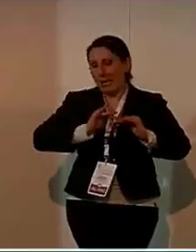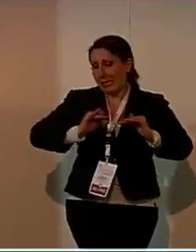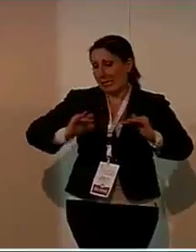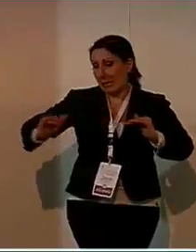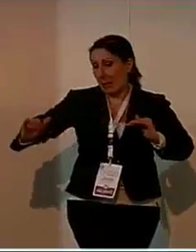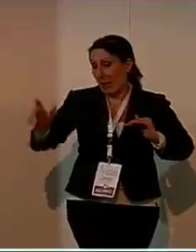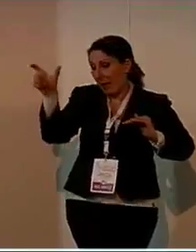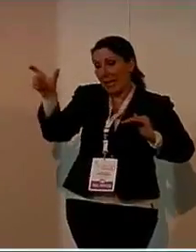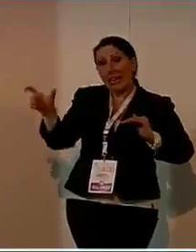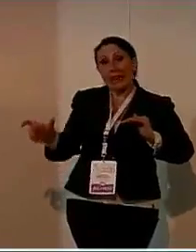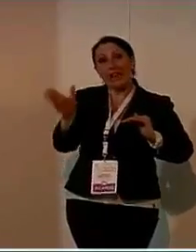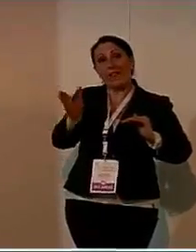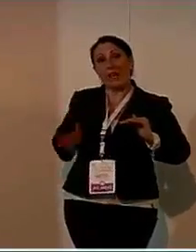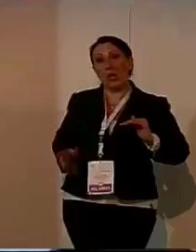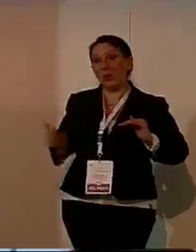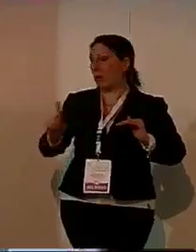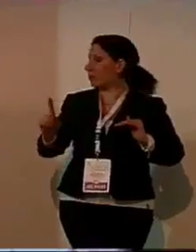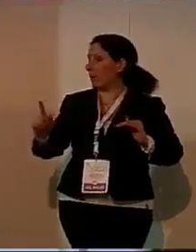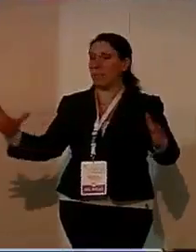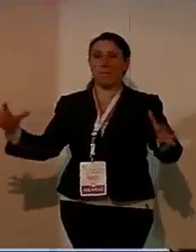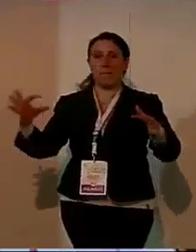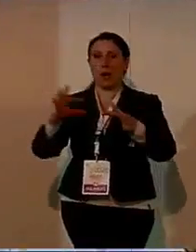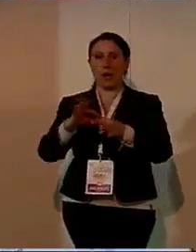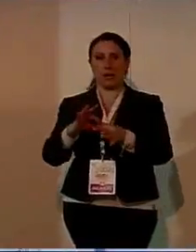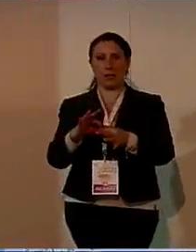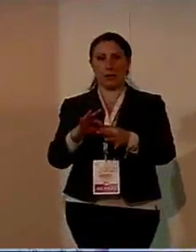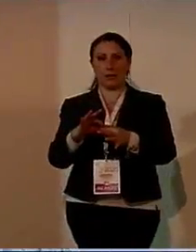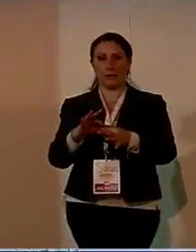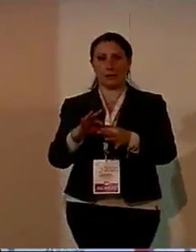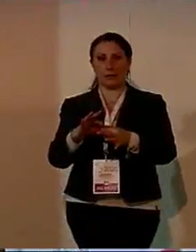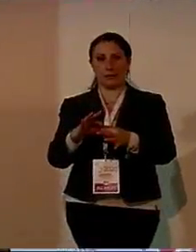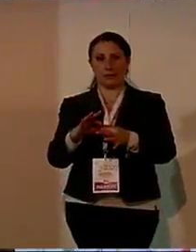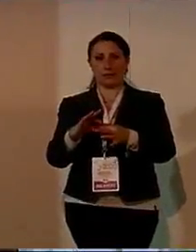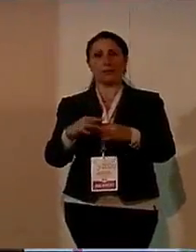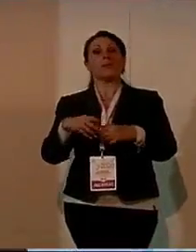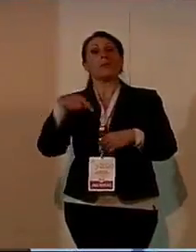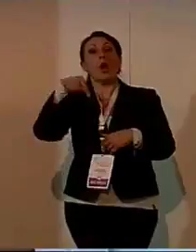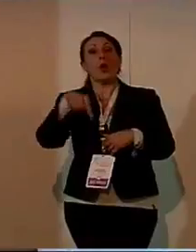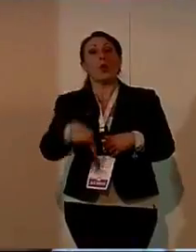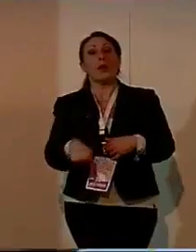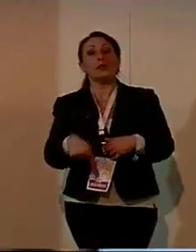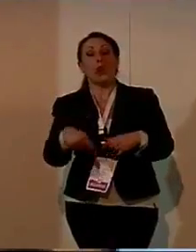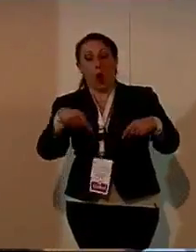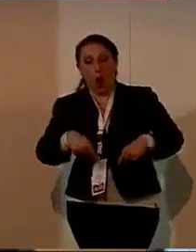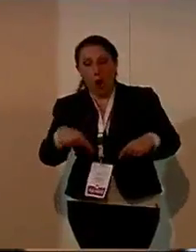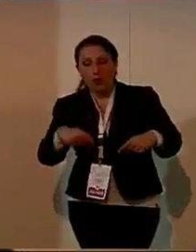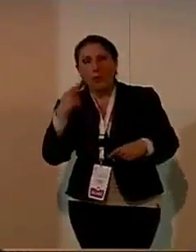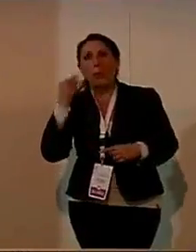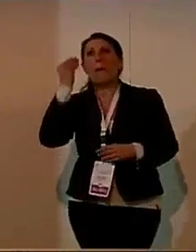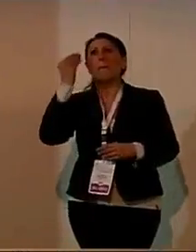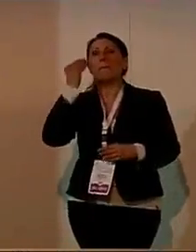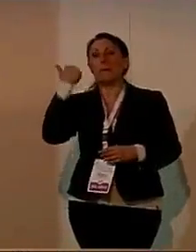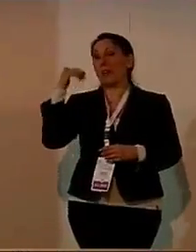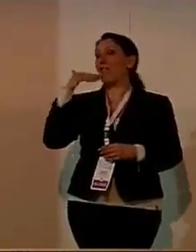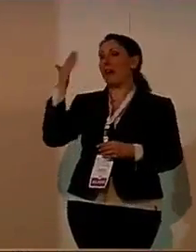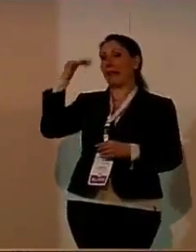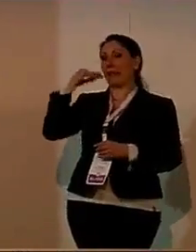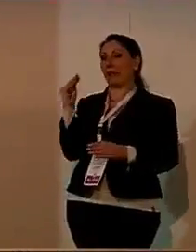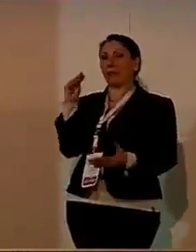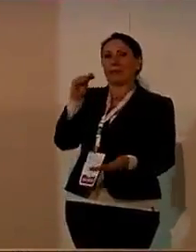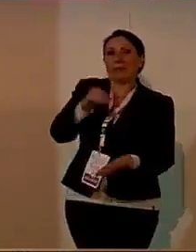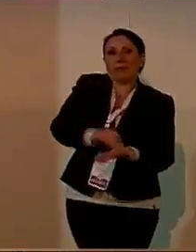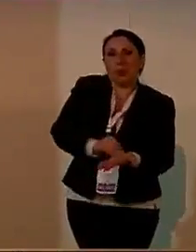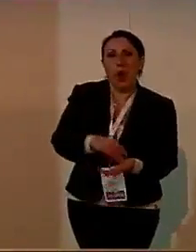dall'individuo togli l'attesa al desiderio no era un'altra teoria ed è questo che oggi colloca quel pensiero in una frontiera avanzata